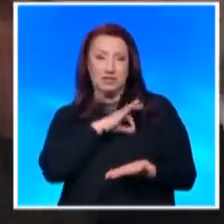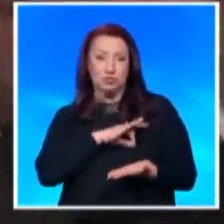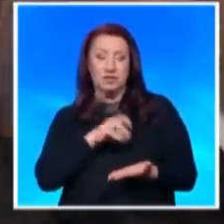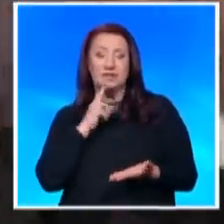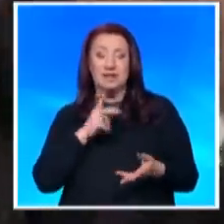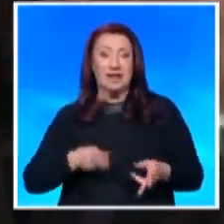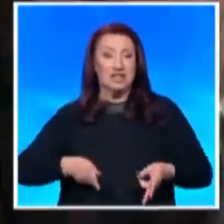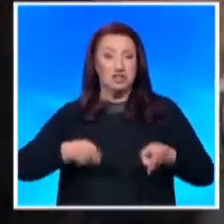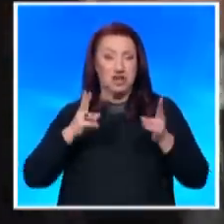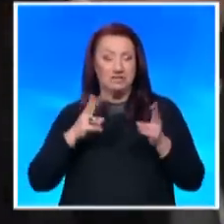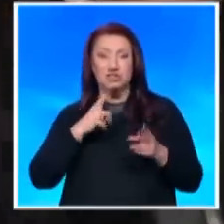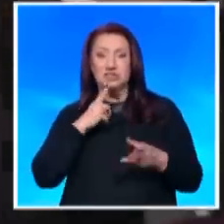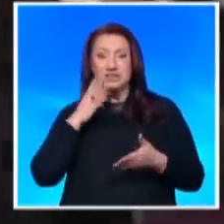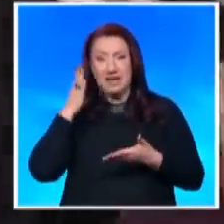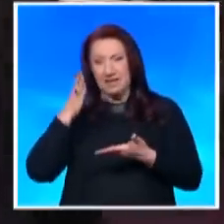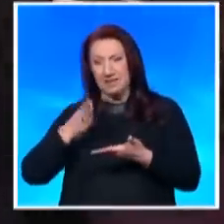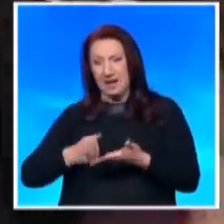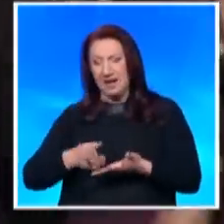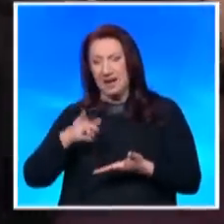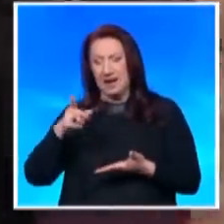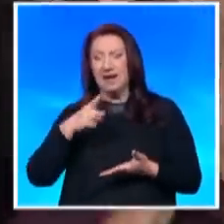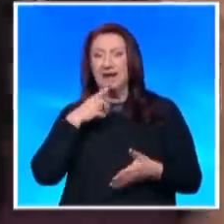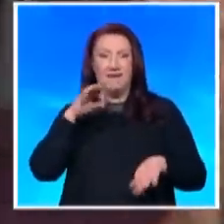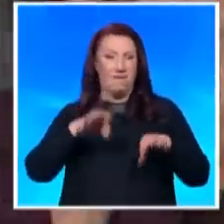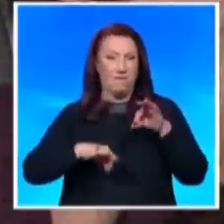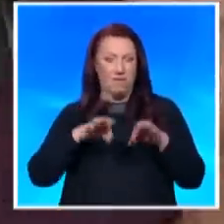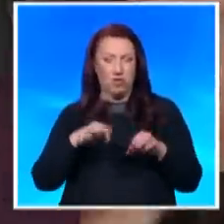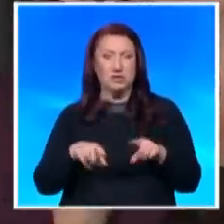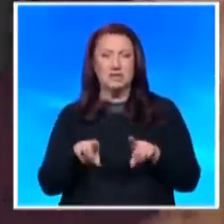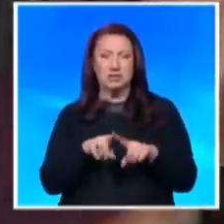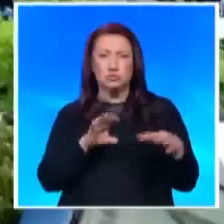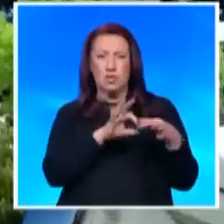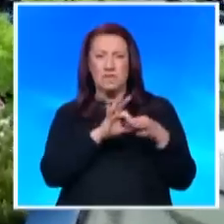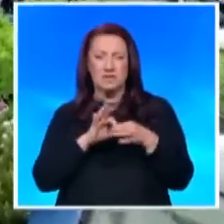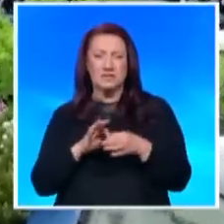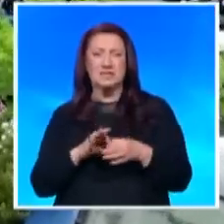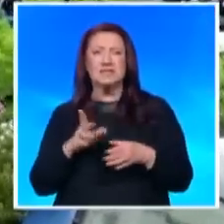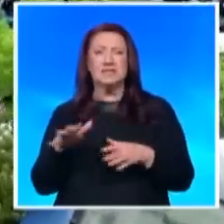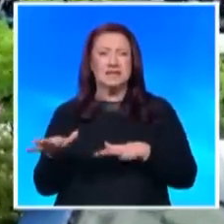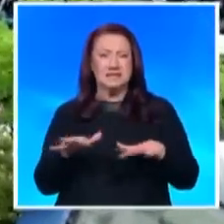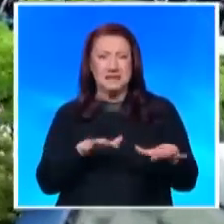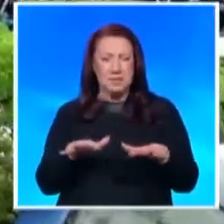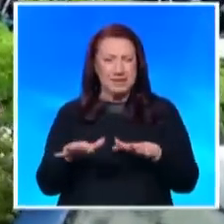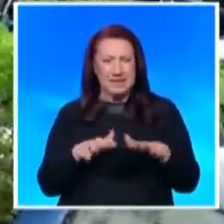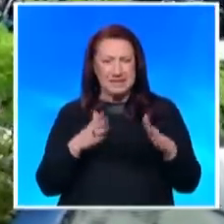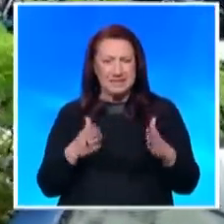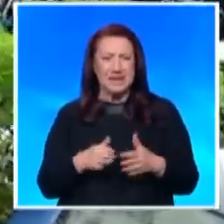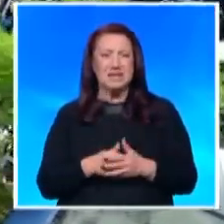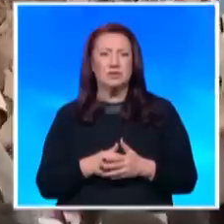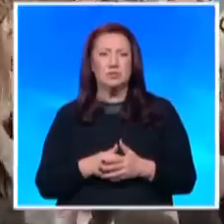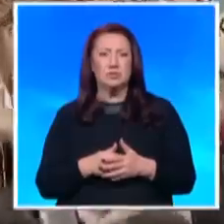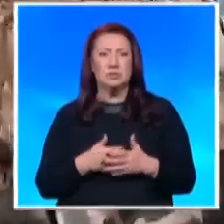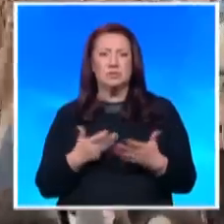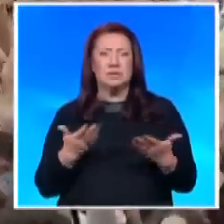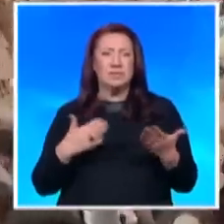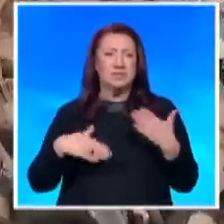инфлация, ще бъде и разрушителното земетресение, разпръсено от Турция точно преди 3 месеца. Как природното бедствие, което отне живота на над 50 000 души, остави